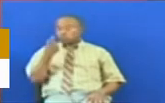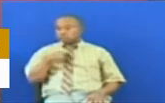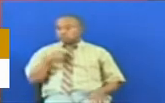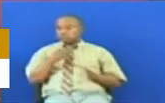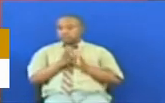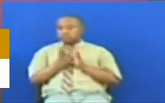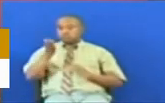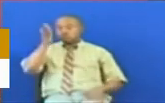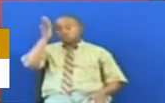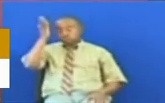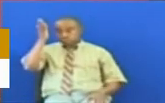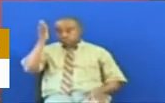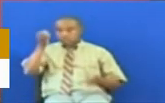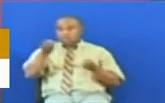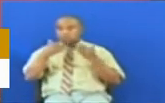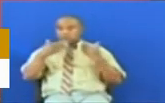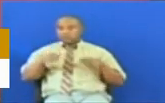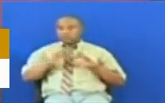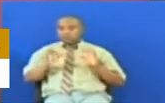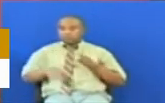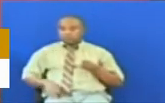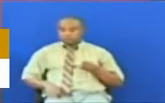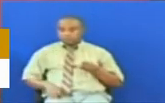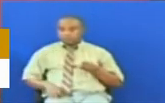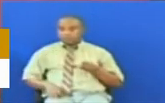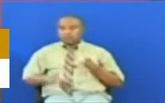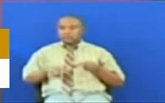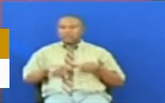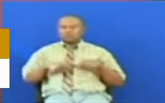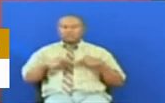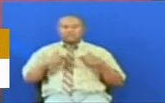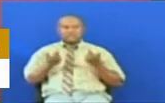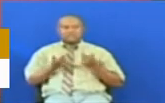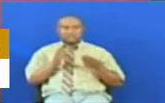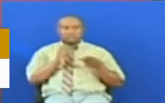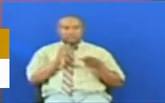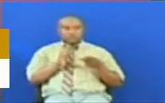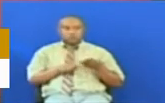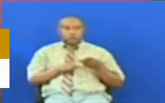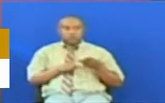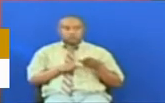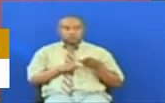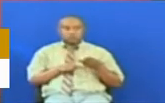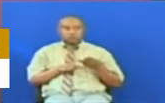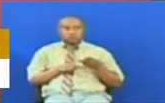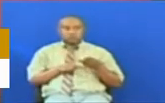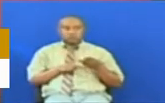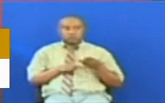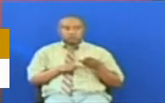kutujalia afya na uzima kufika hapa. Lakini la pili niipongeze